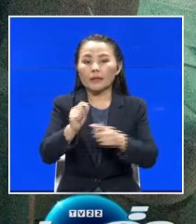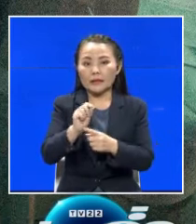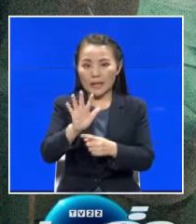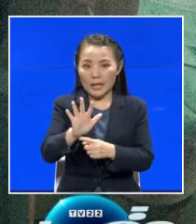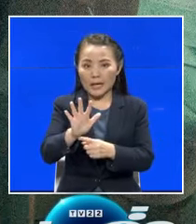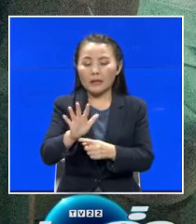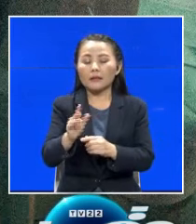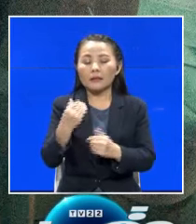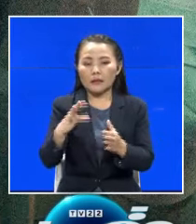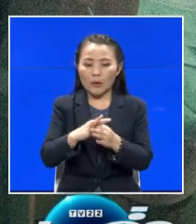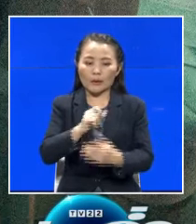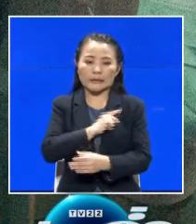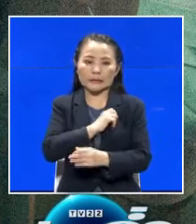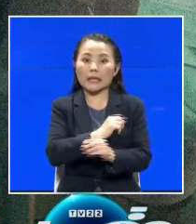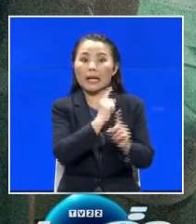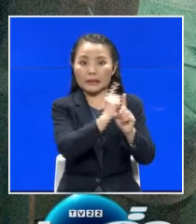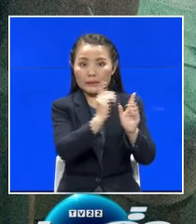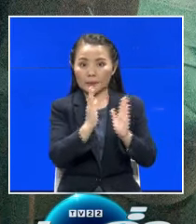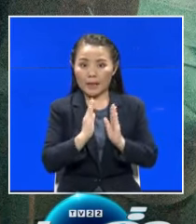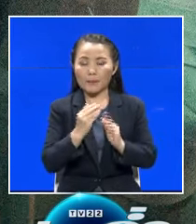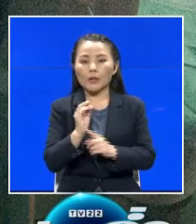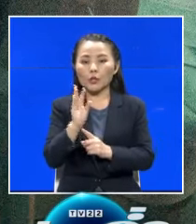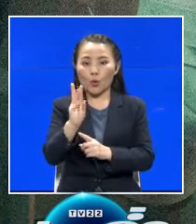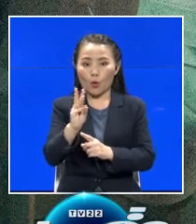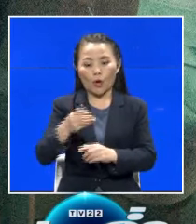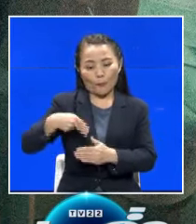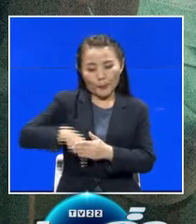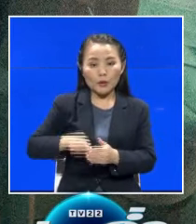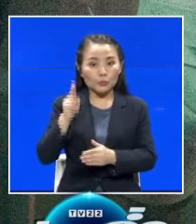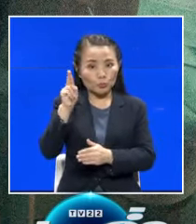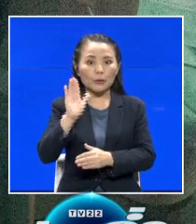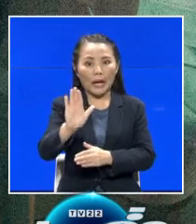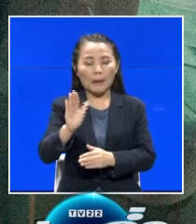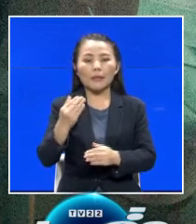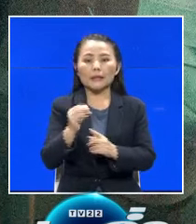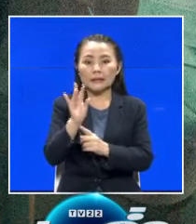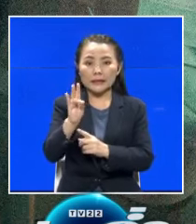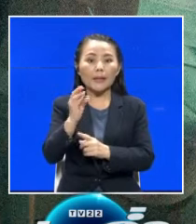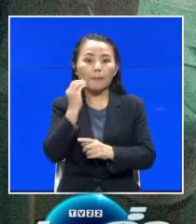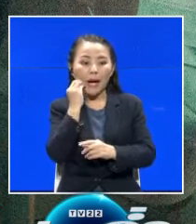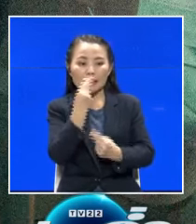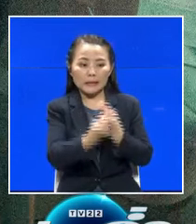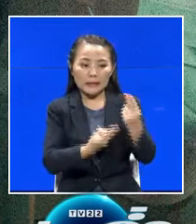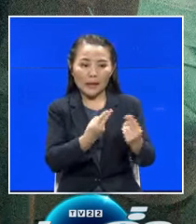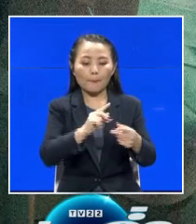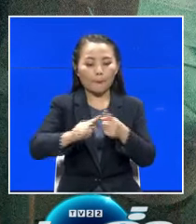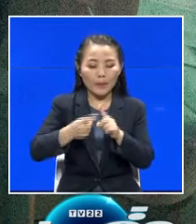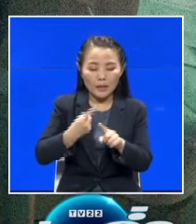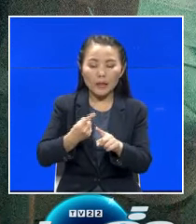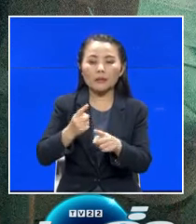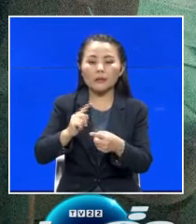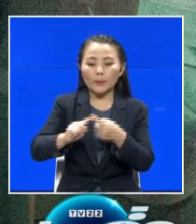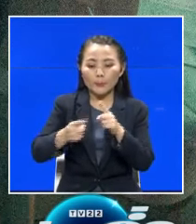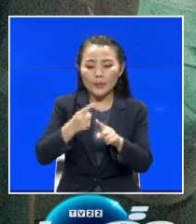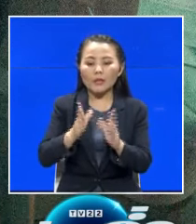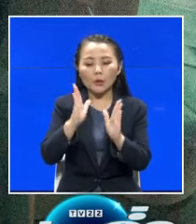ฏิบัติตามลัทธิศาสนาข้อที่6ห้ามพกพาอาวุธข้อที่7ห้ามไปเยี่ยมบ้านเพื่อนหรือติดต่อกันกับ